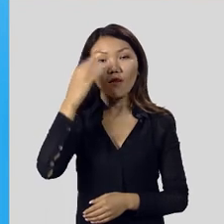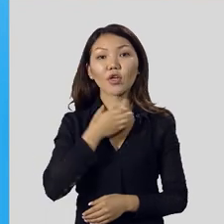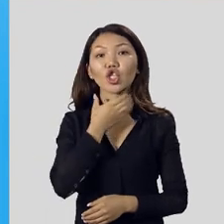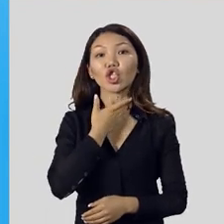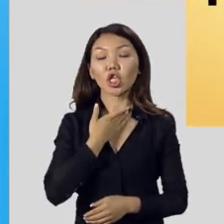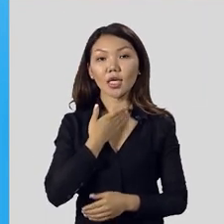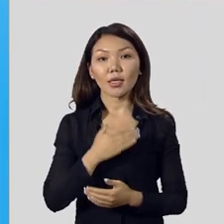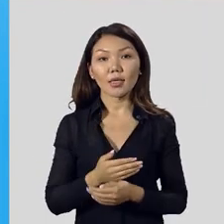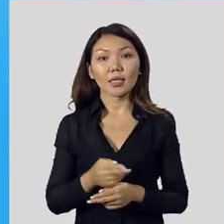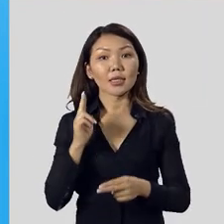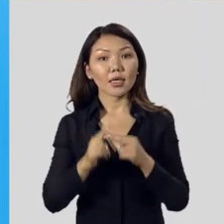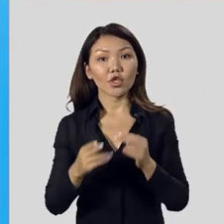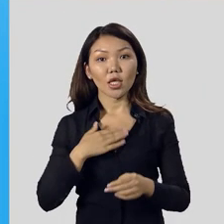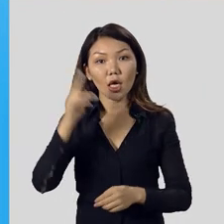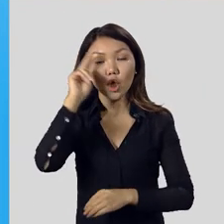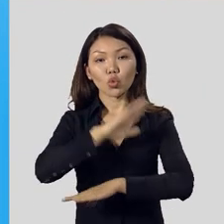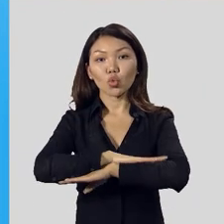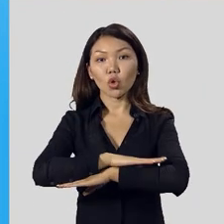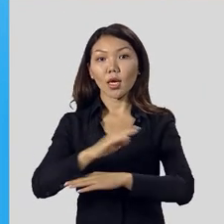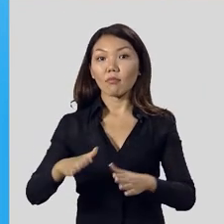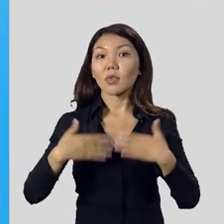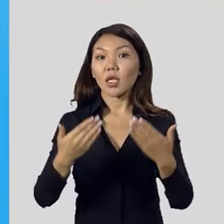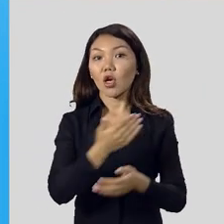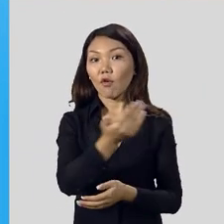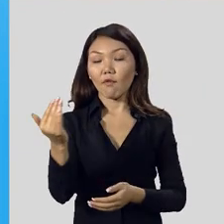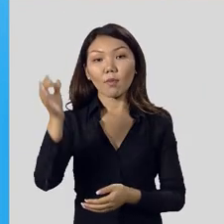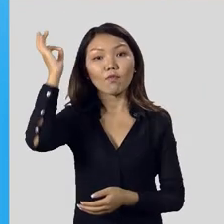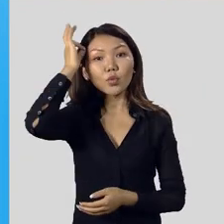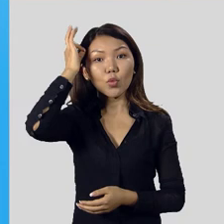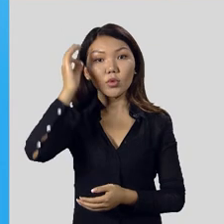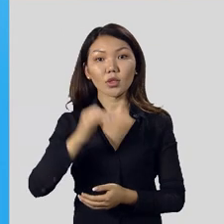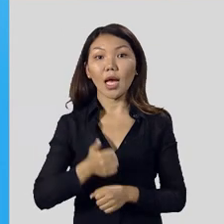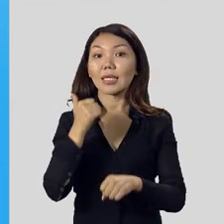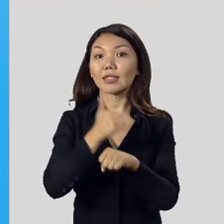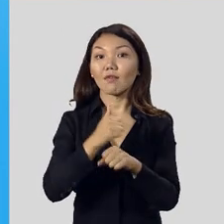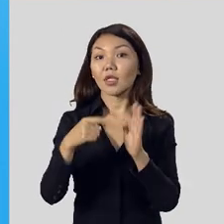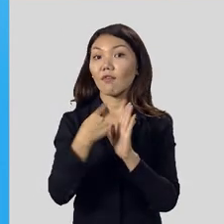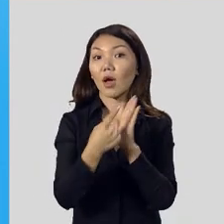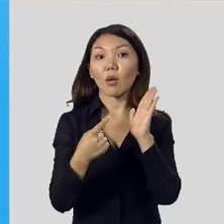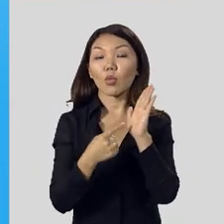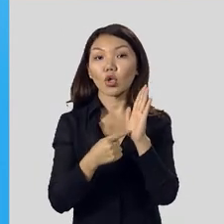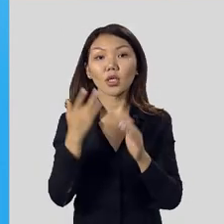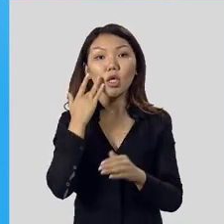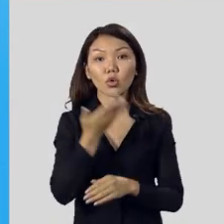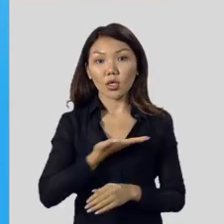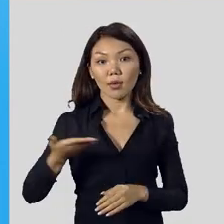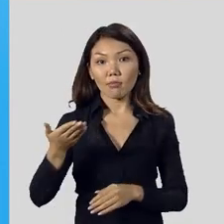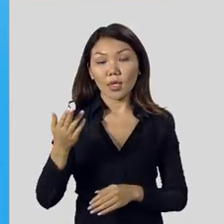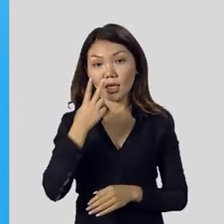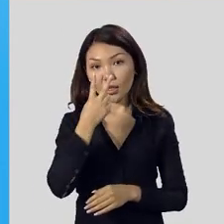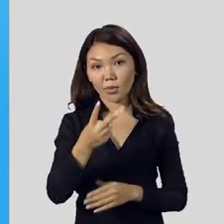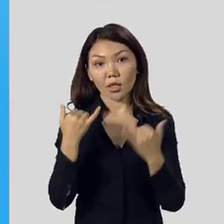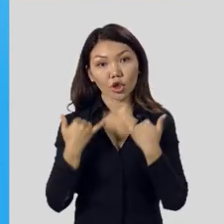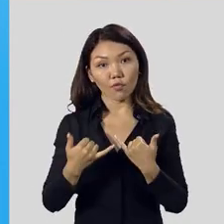Завершая наш урок, я предлагаю нам вспомнить основные вопросы, которые мы